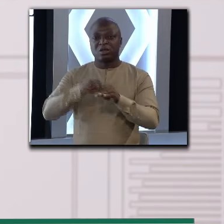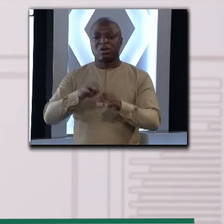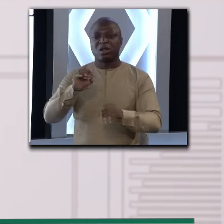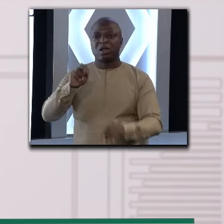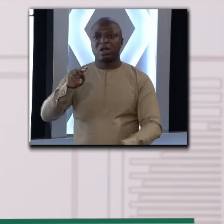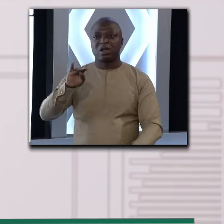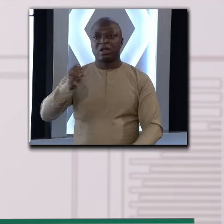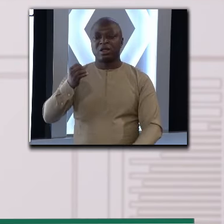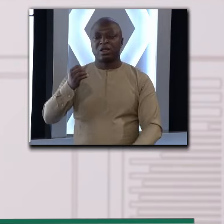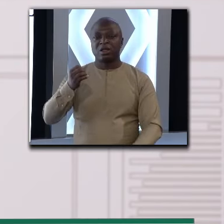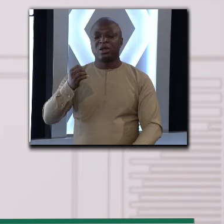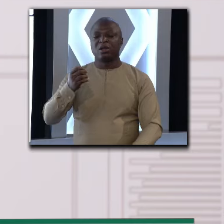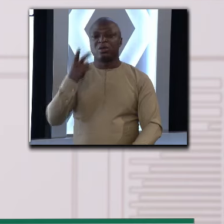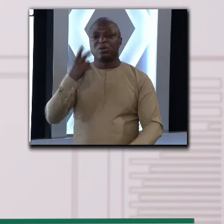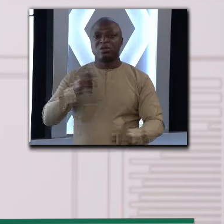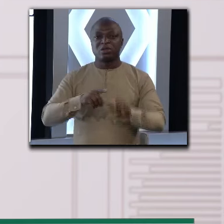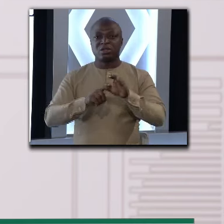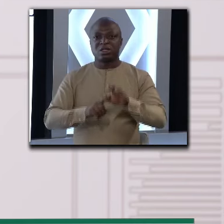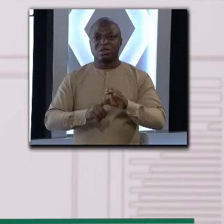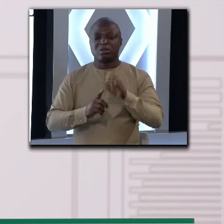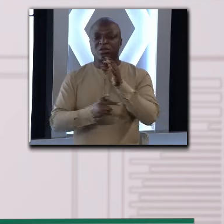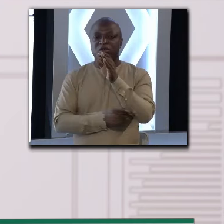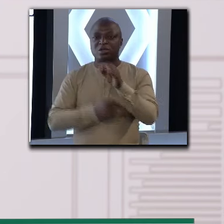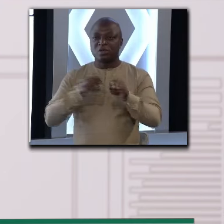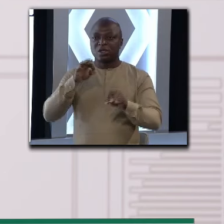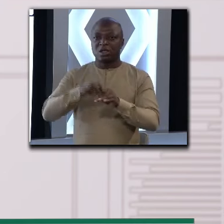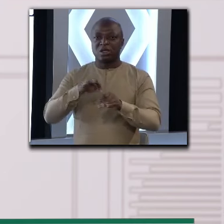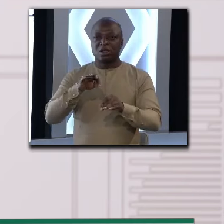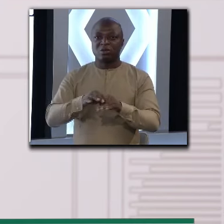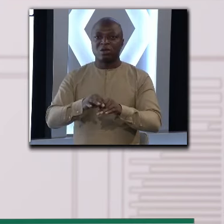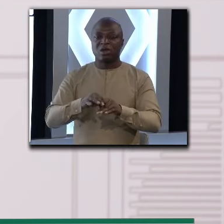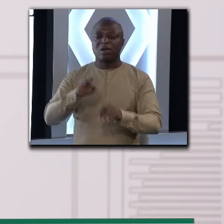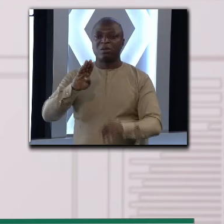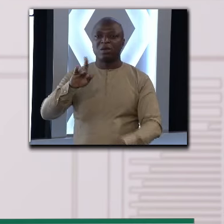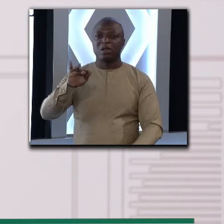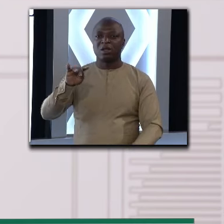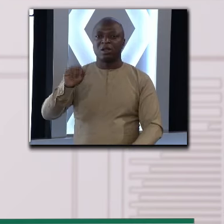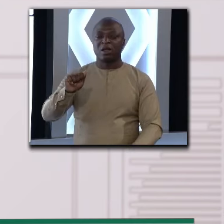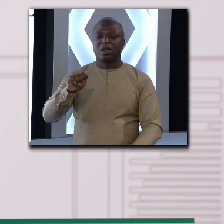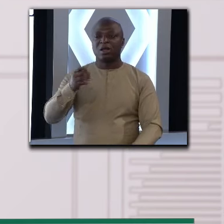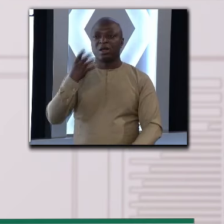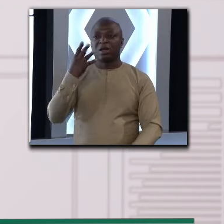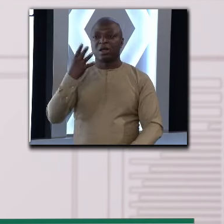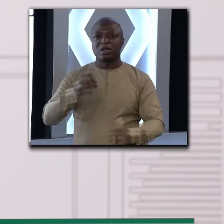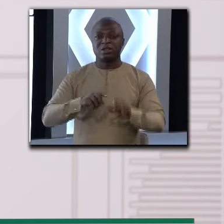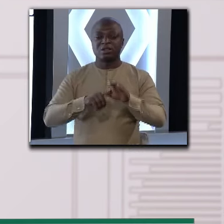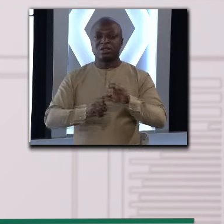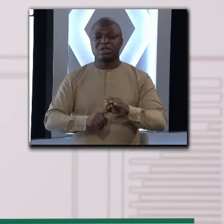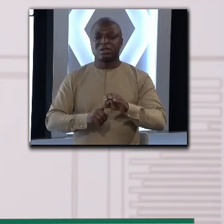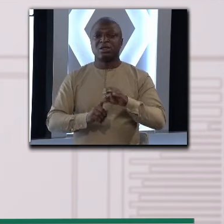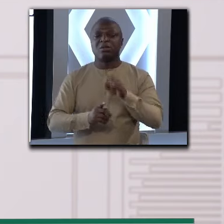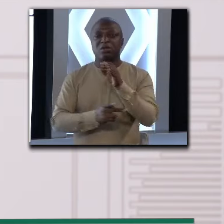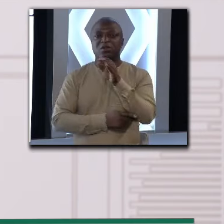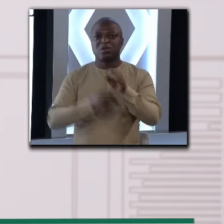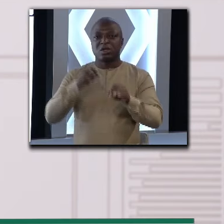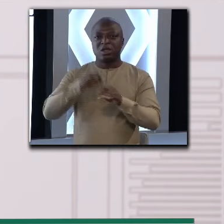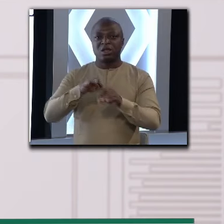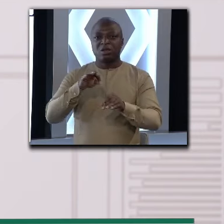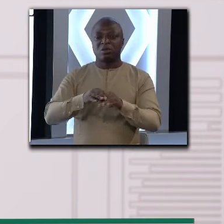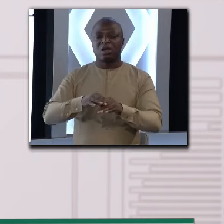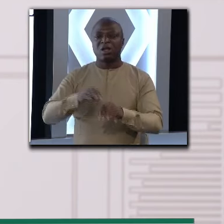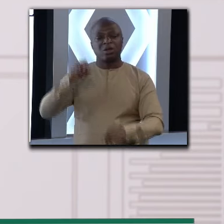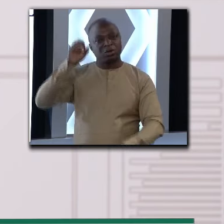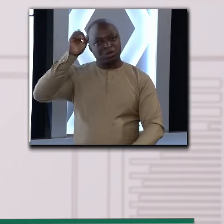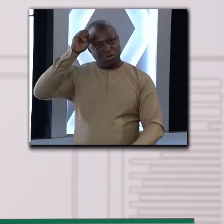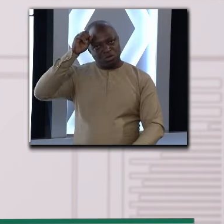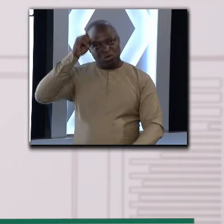Agné, 2 sièges. Circonscription électorale Blita, 4 sièges. Circonscription électorale